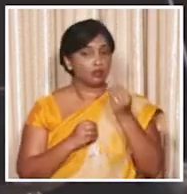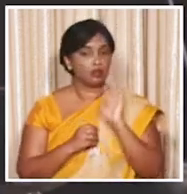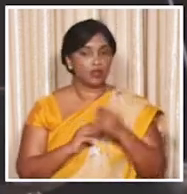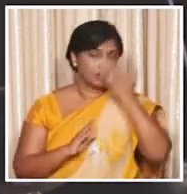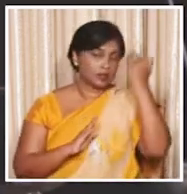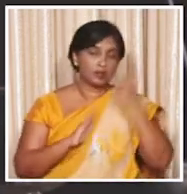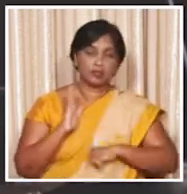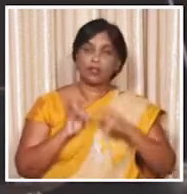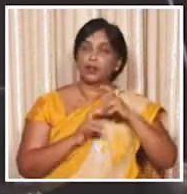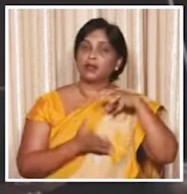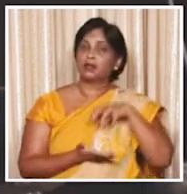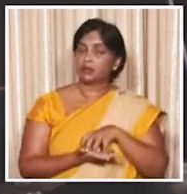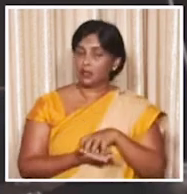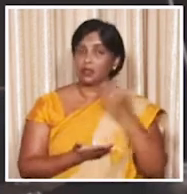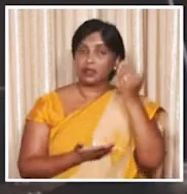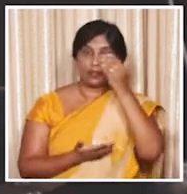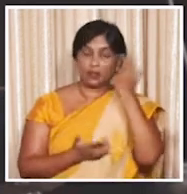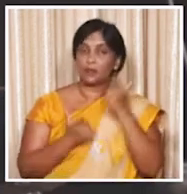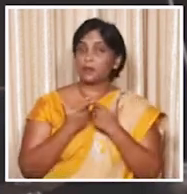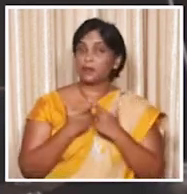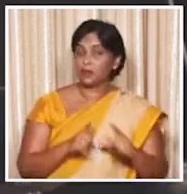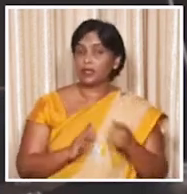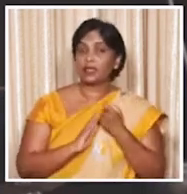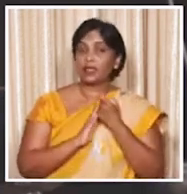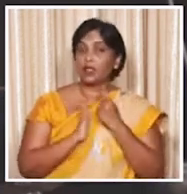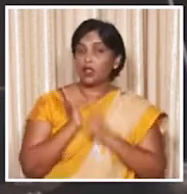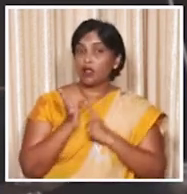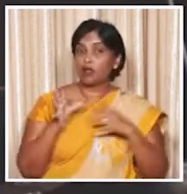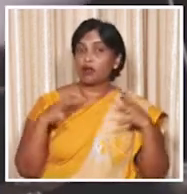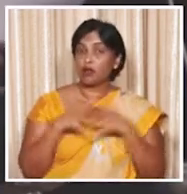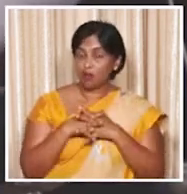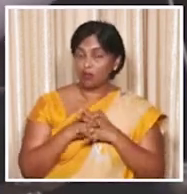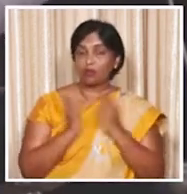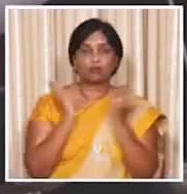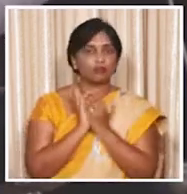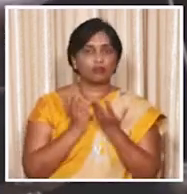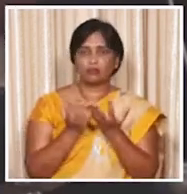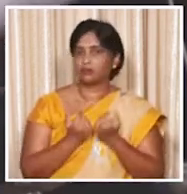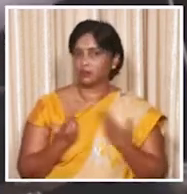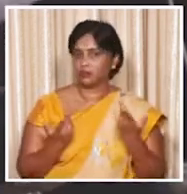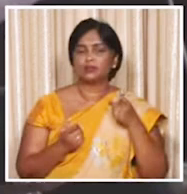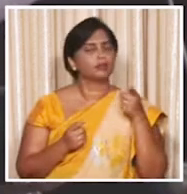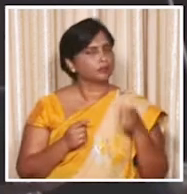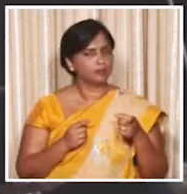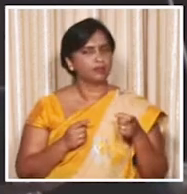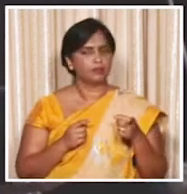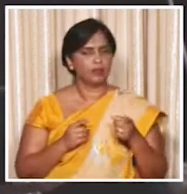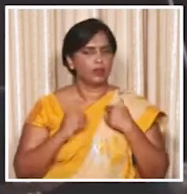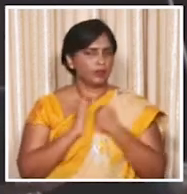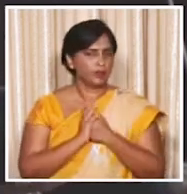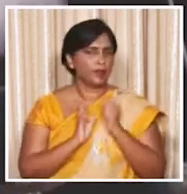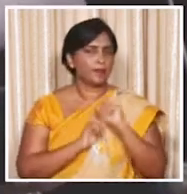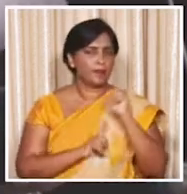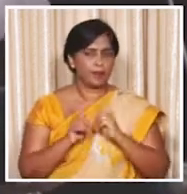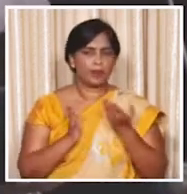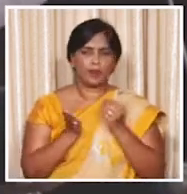பல்கலைக்கழகத்தில் தமிழ் மொழி மூலம் சட்டம் படிப்பதற்கான வசதியை இந்த உயர்ந்த சபையிலே நான் உங்களிடம் கோரிக்கையாக முன்வைக்கிறேன். மாணவர்கள் அங்கிருக்கின்ற